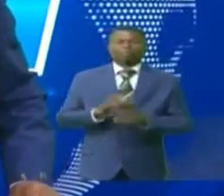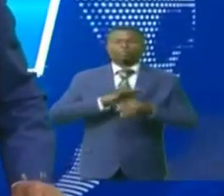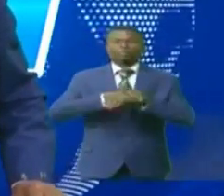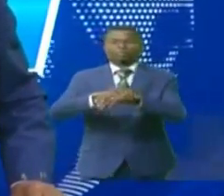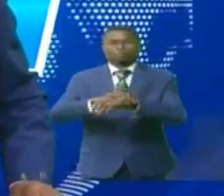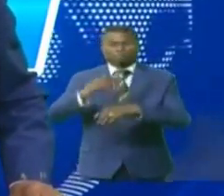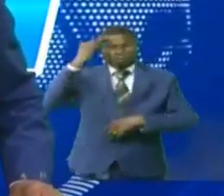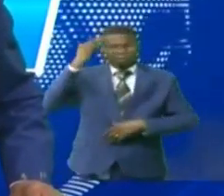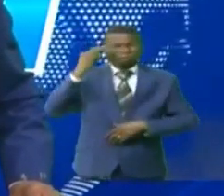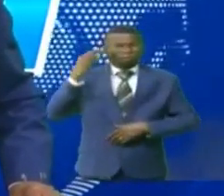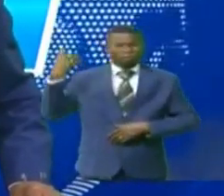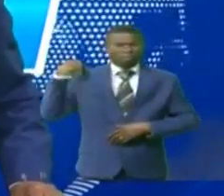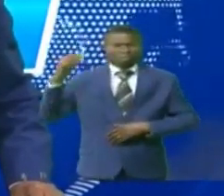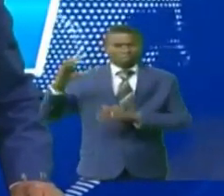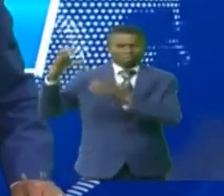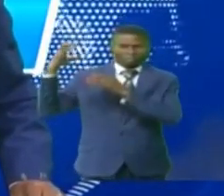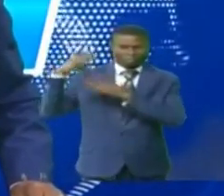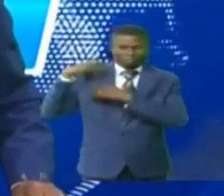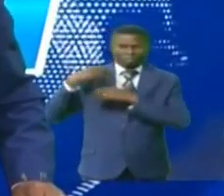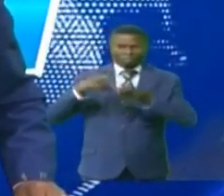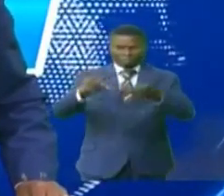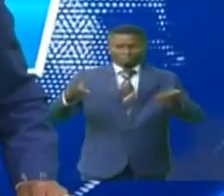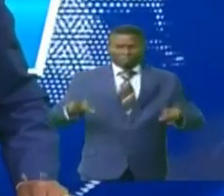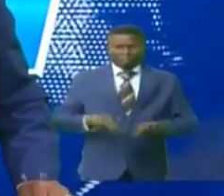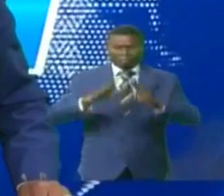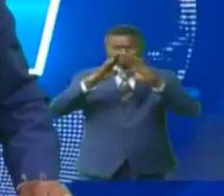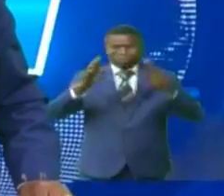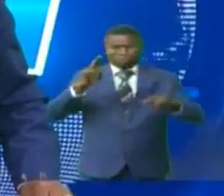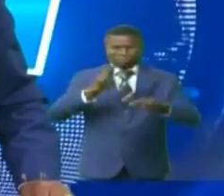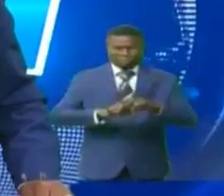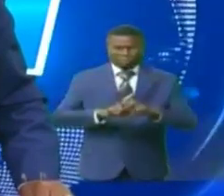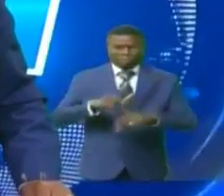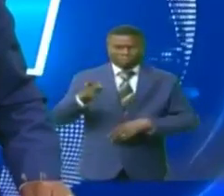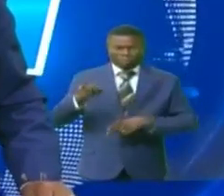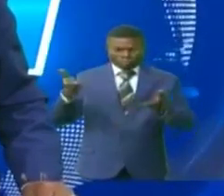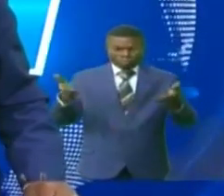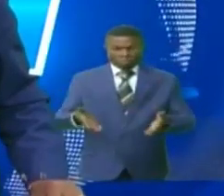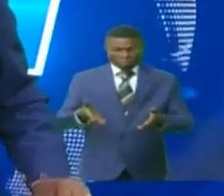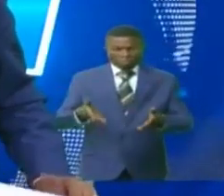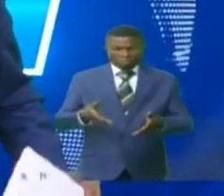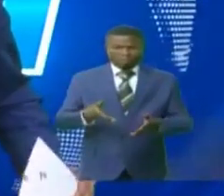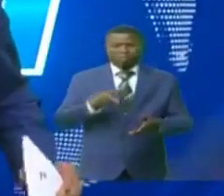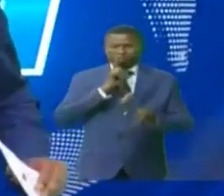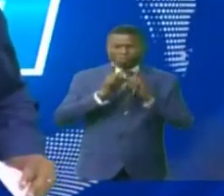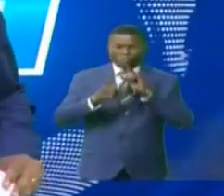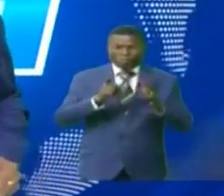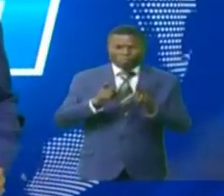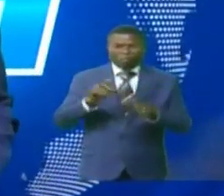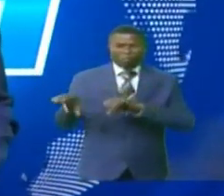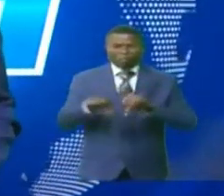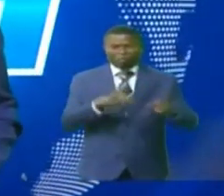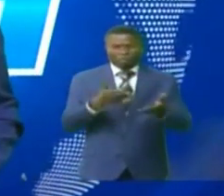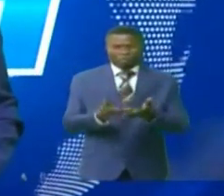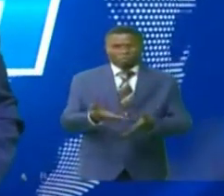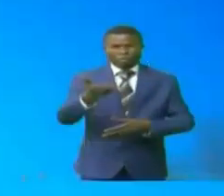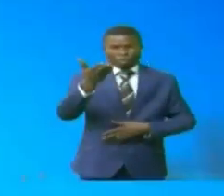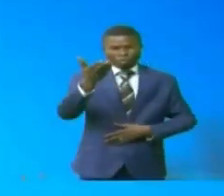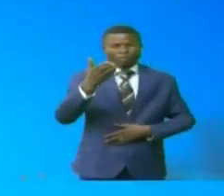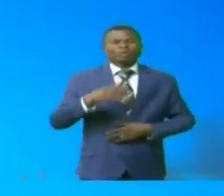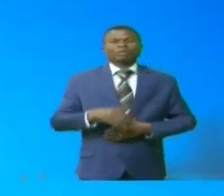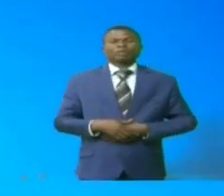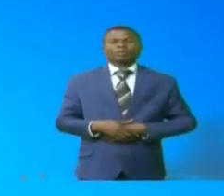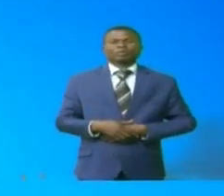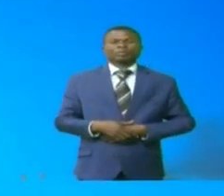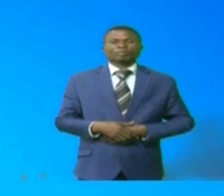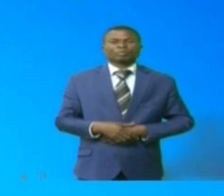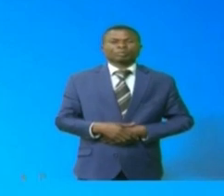par le ministre d'État en charge de l'urbanisme et habitat, Pius Mwabilou. Sur place, il a aussi entrepris d'autres activités. Regardez.